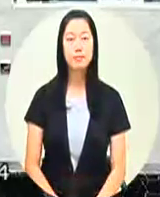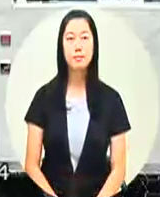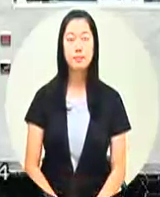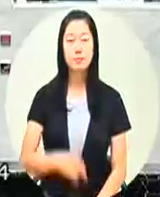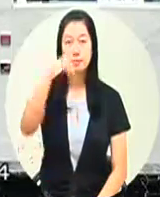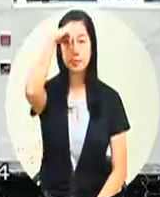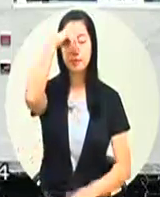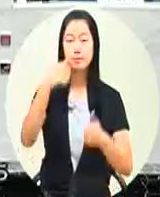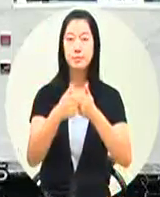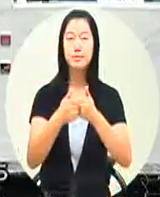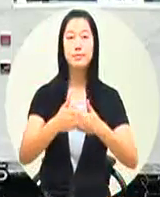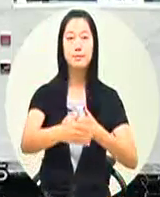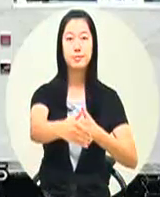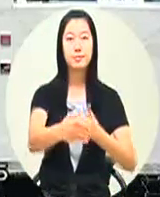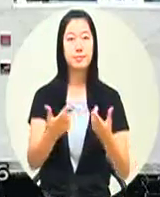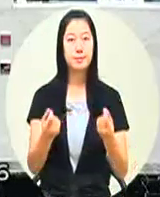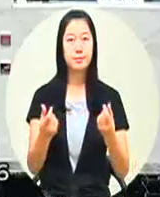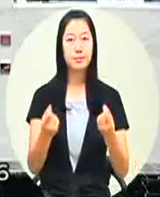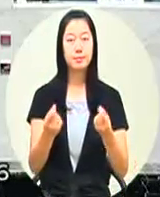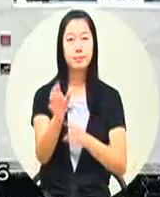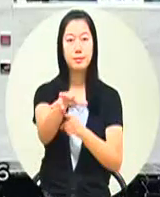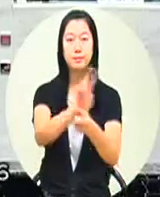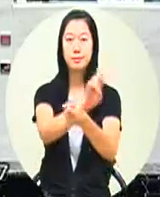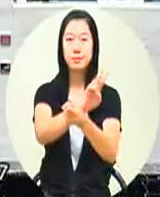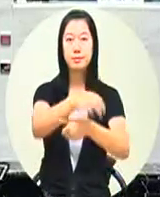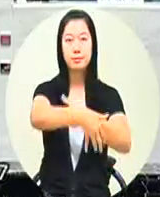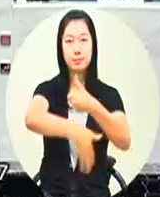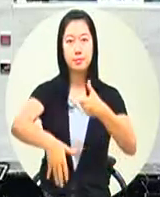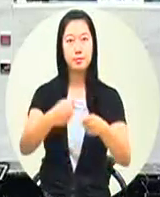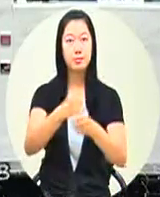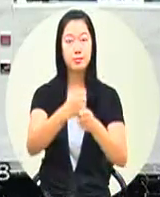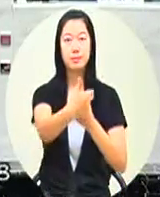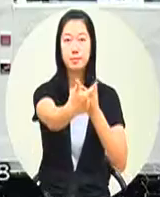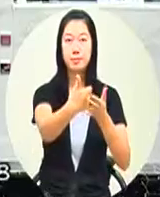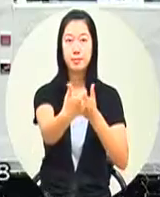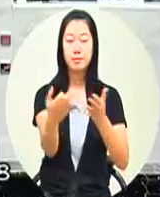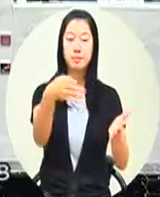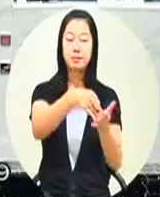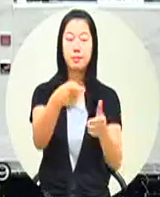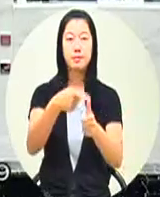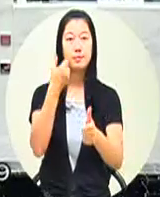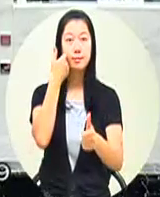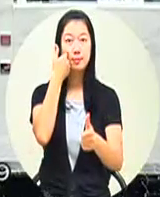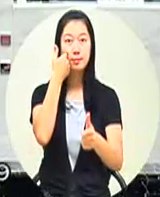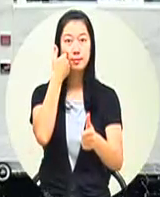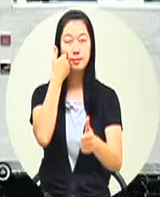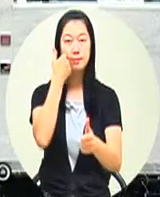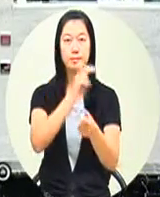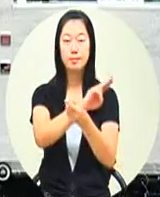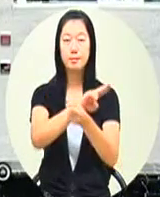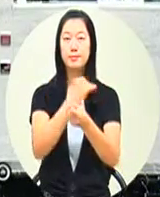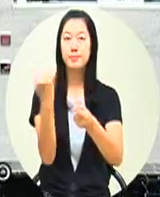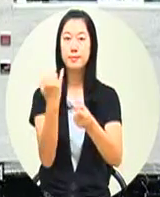下午的议程继续进行农林部门的业务执行。第一位，请林盈龙议员执